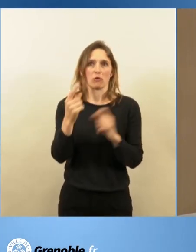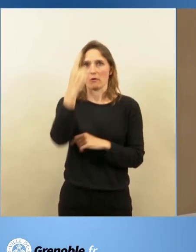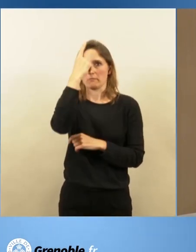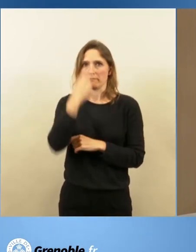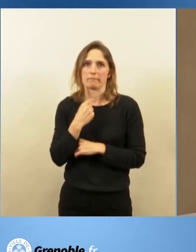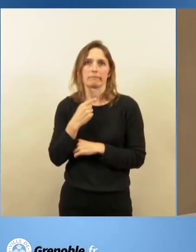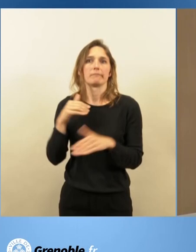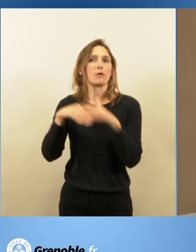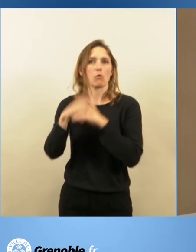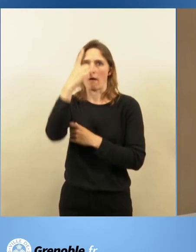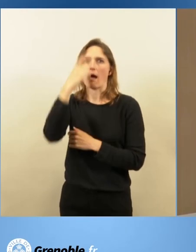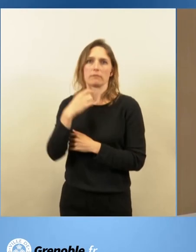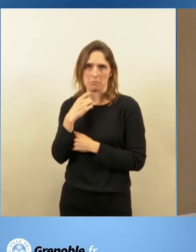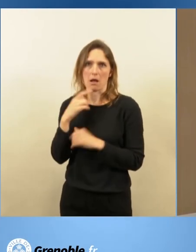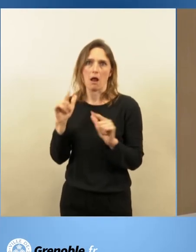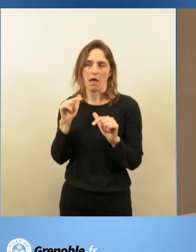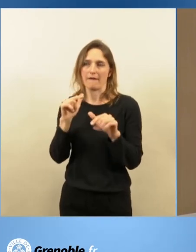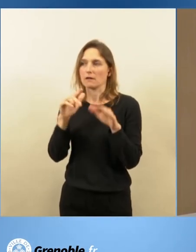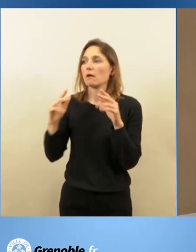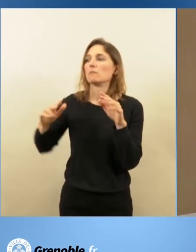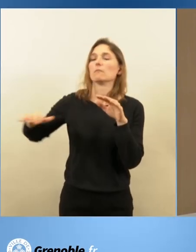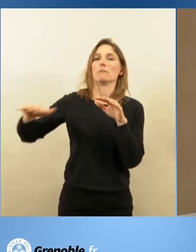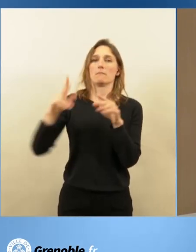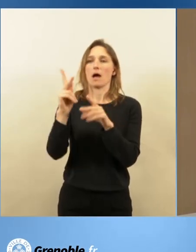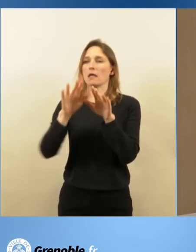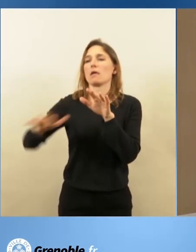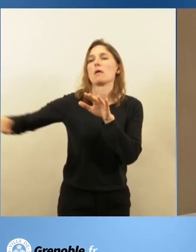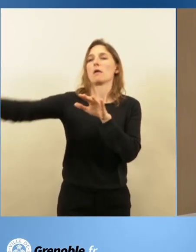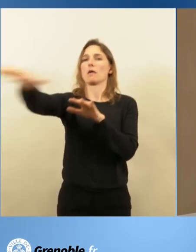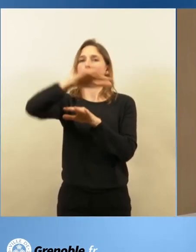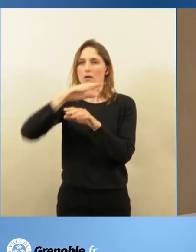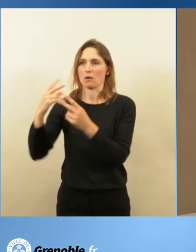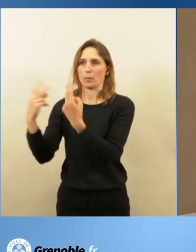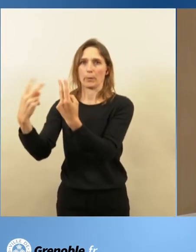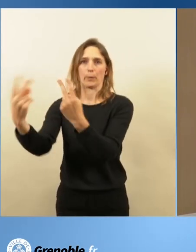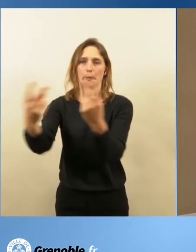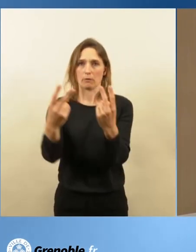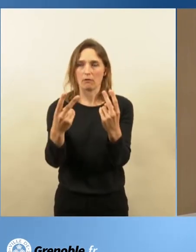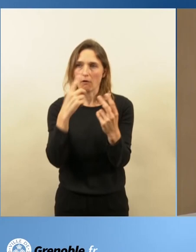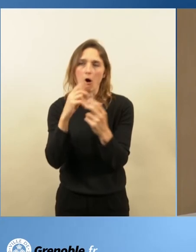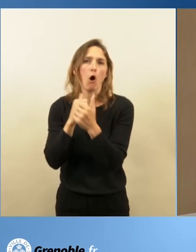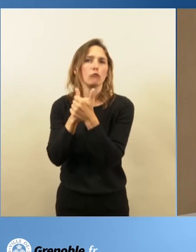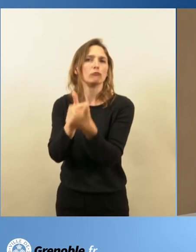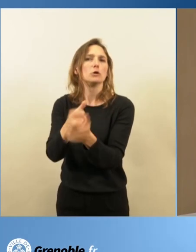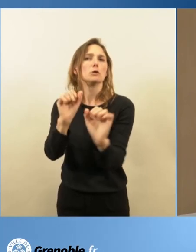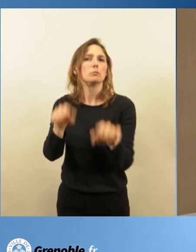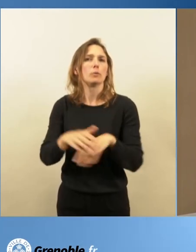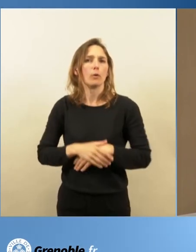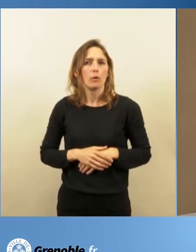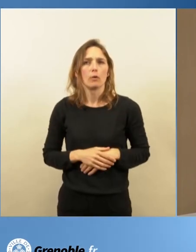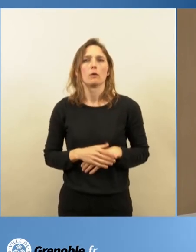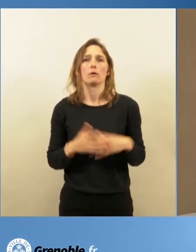dépassé donc le périph pense que tous les pays peut s'adapter et se déplacer comme lui nous considérons